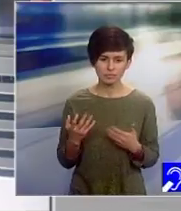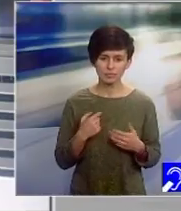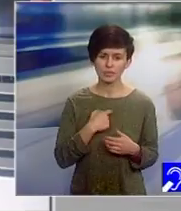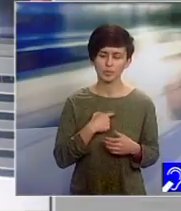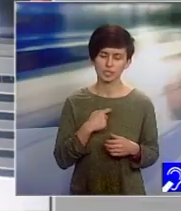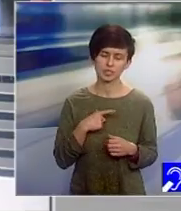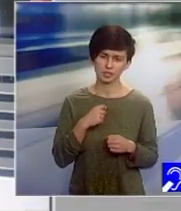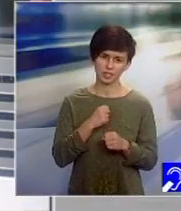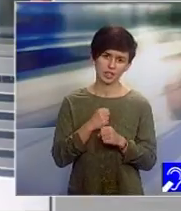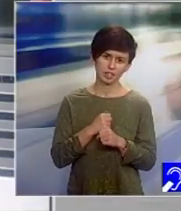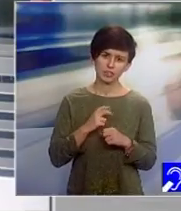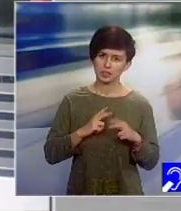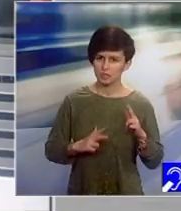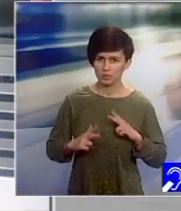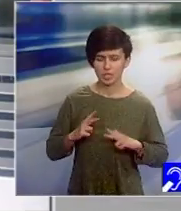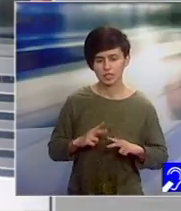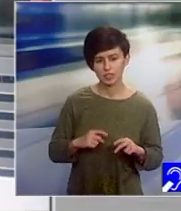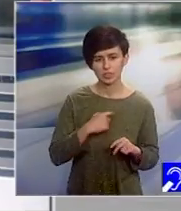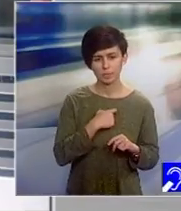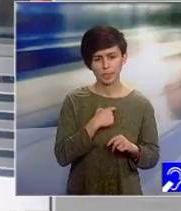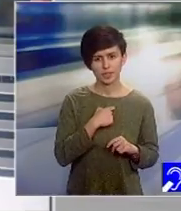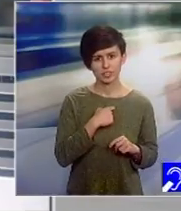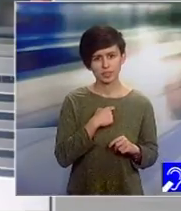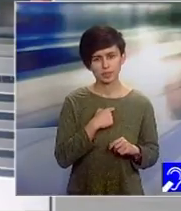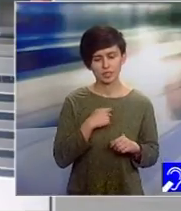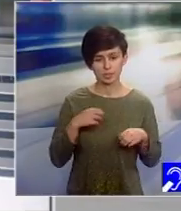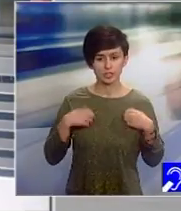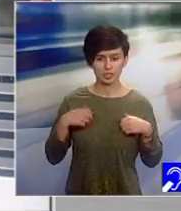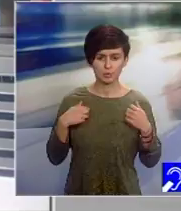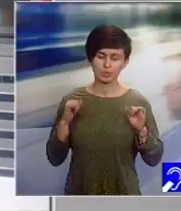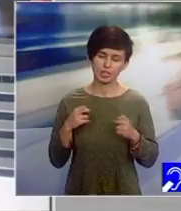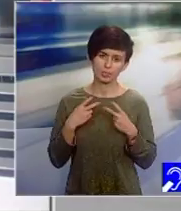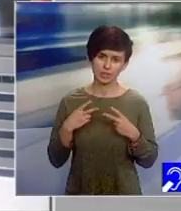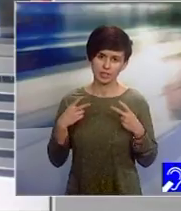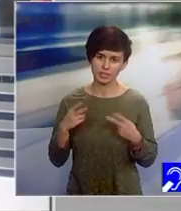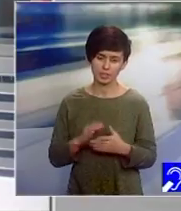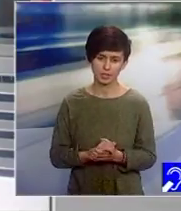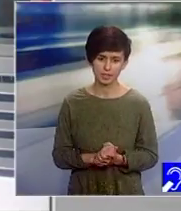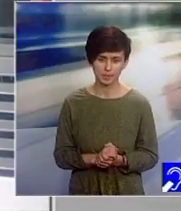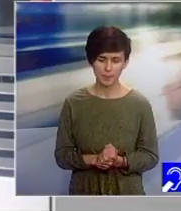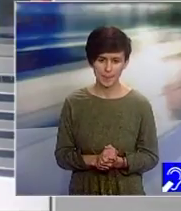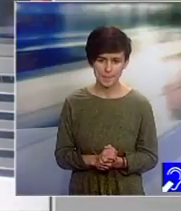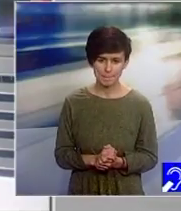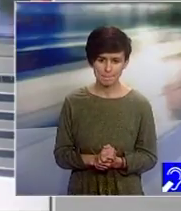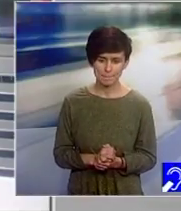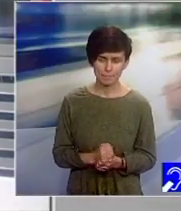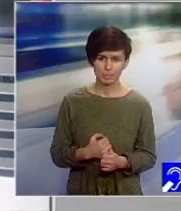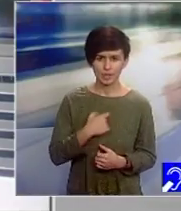și noi acum putem să savurăm efectiv festivalul, să ne bucurăm de evenimente și să